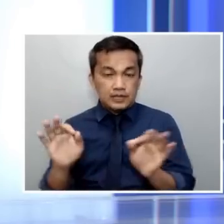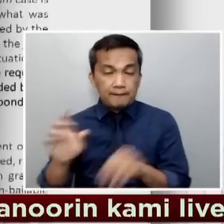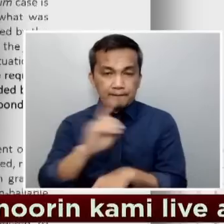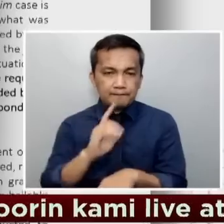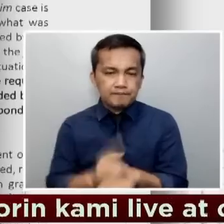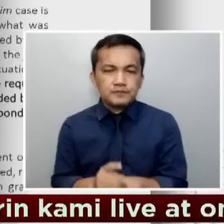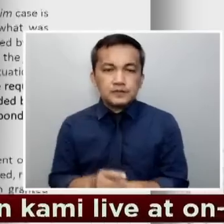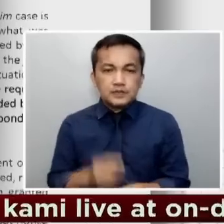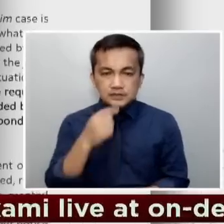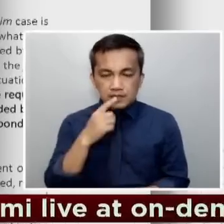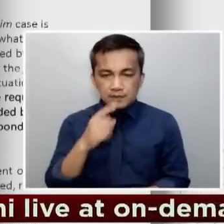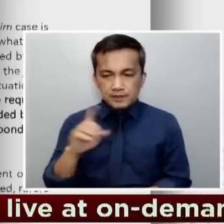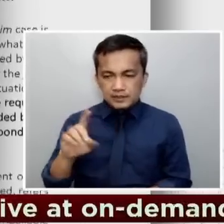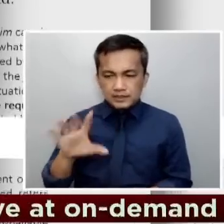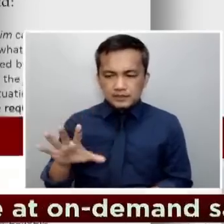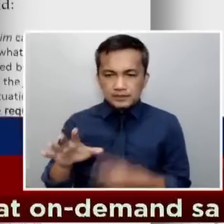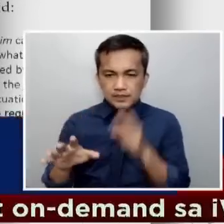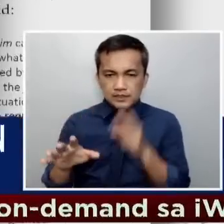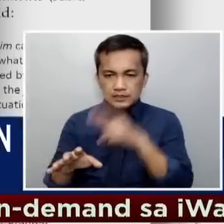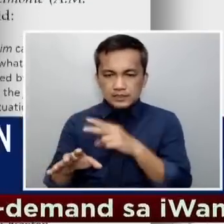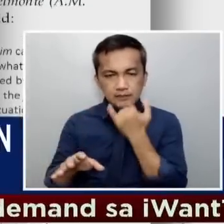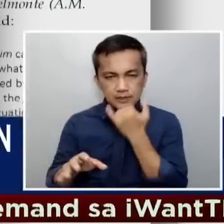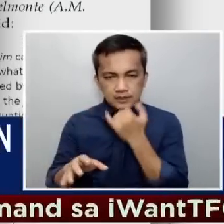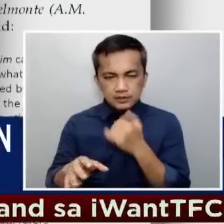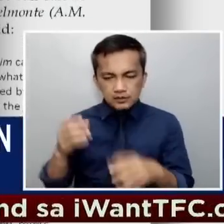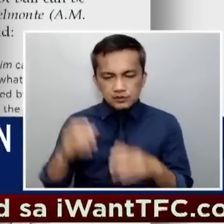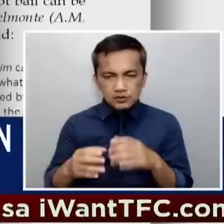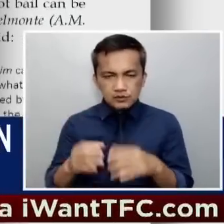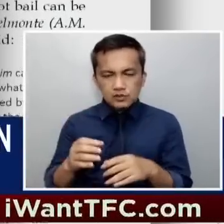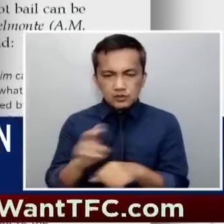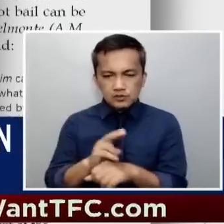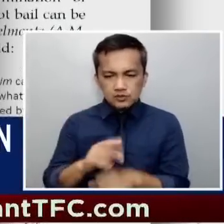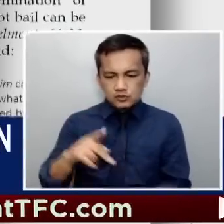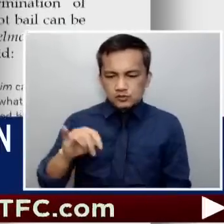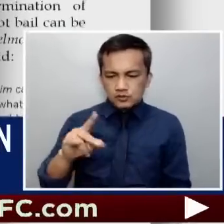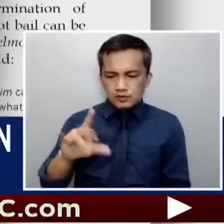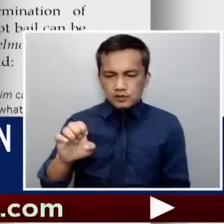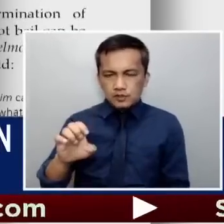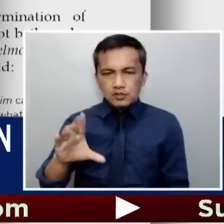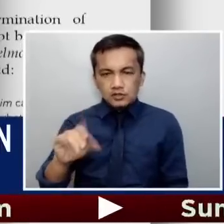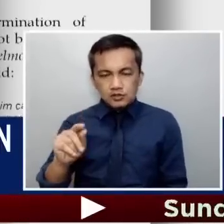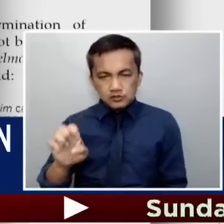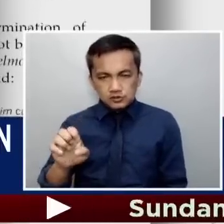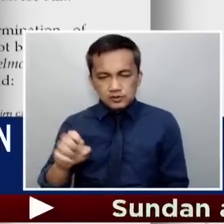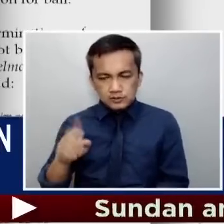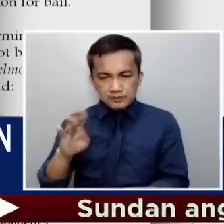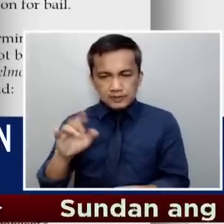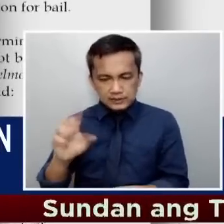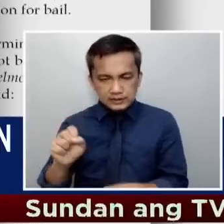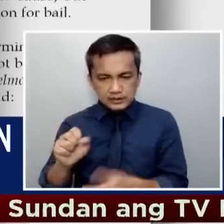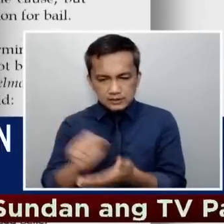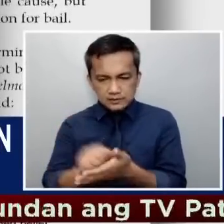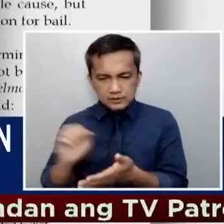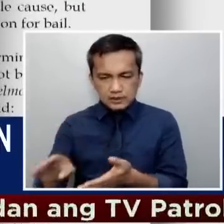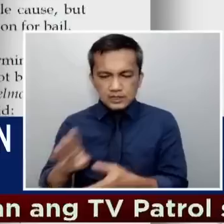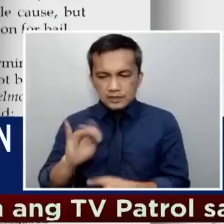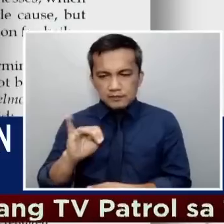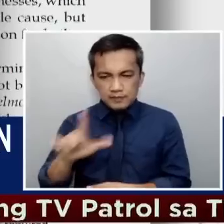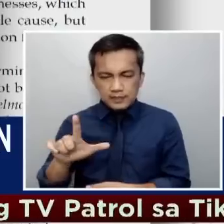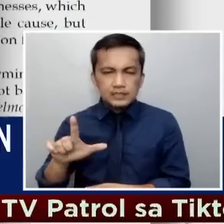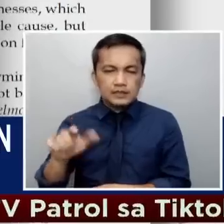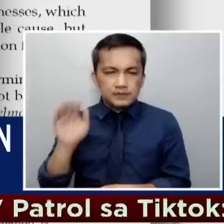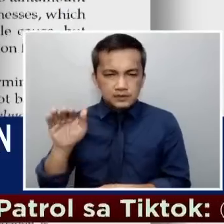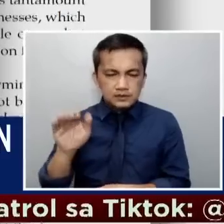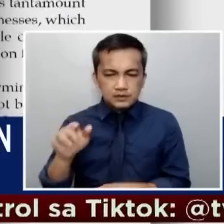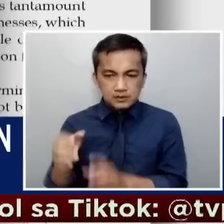Lima, nagkamali ang korte sa paggamit ng probable cause bilang basehan sa pagbasura ng kanyang bail petition, imbis na